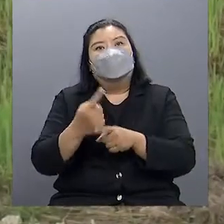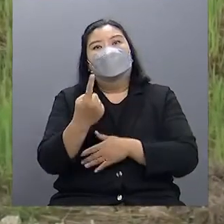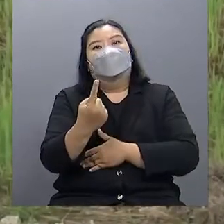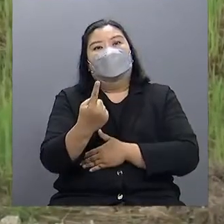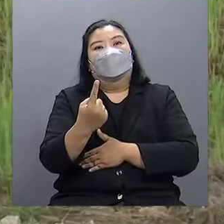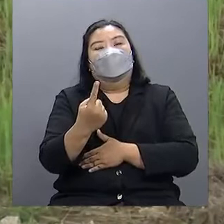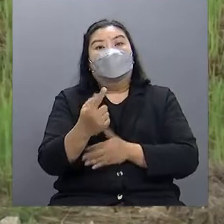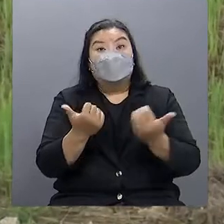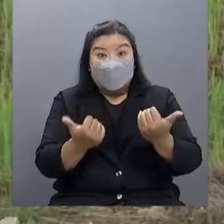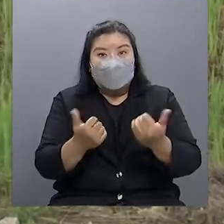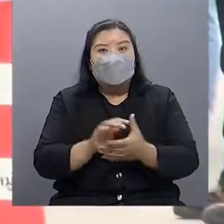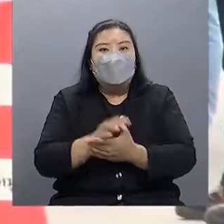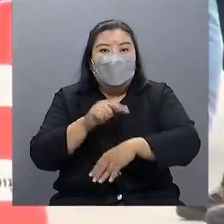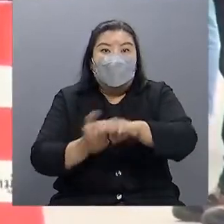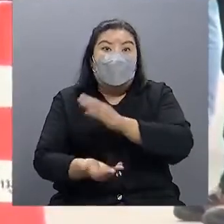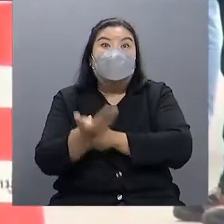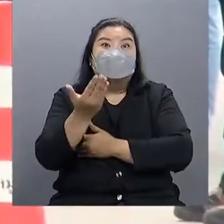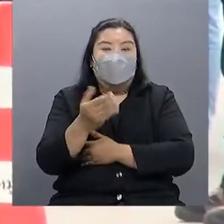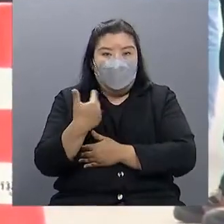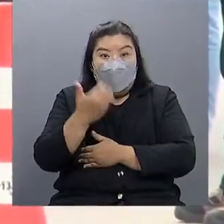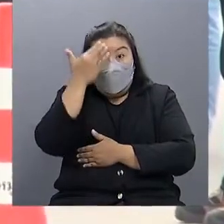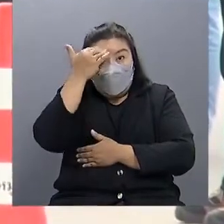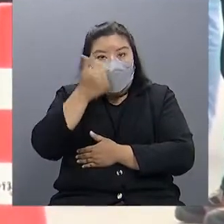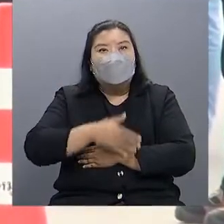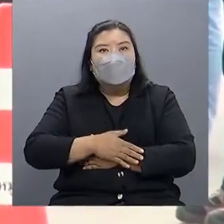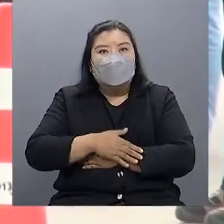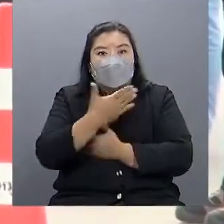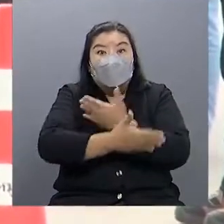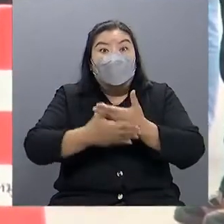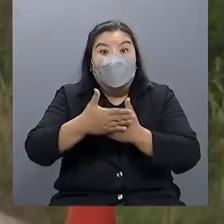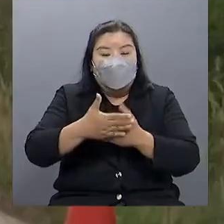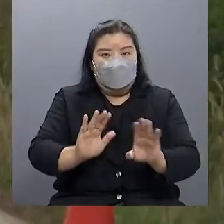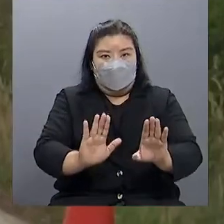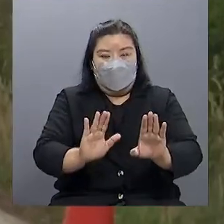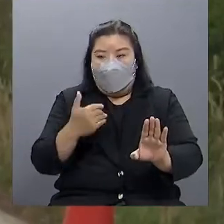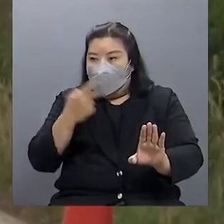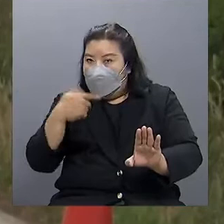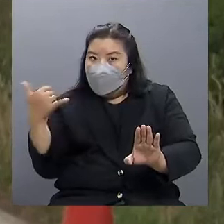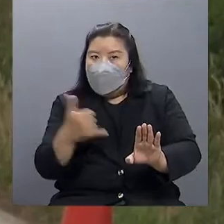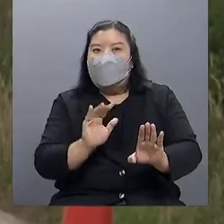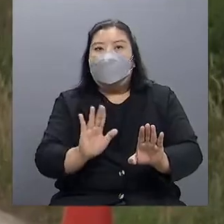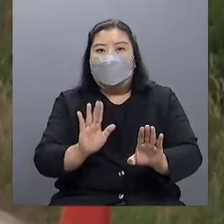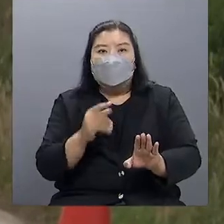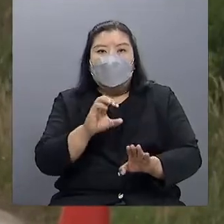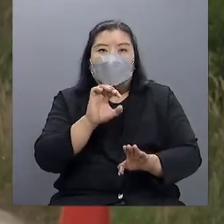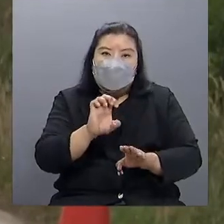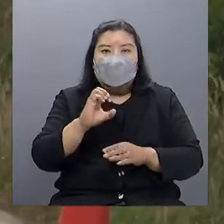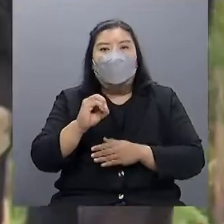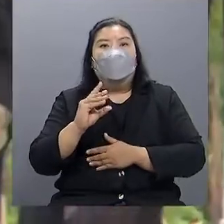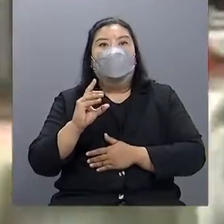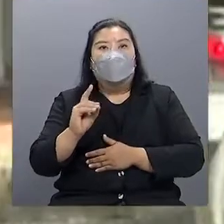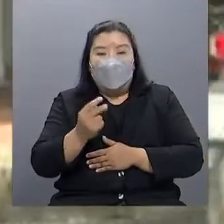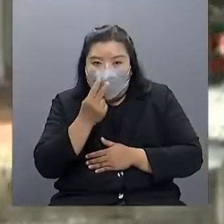านี้เจ้าหน้าที่ได้มีการปิดกั้นทางเข้าพื้นที่ส่งชุดตรวจพิสูจน์หลักฐานและชุดตรวจสอบวัตถุระเบิดเข้าพื้นที่เพื่อสำรวจระเบิดที่อาจจะหลงเหลืออยู่